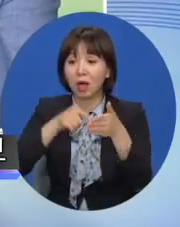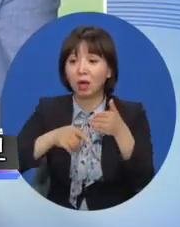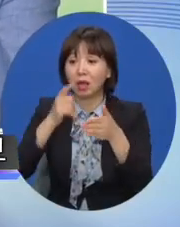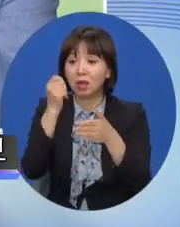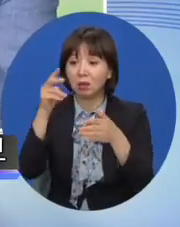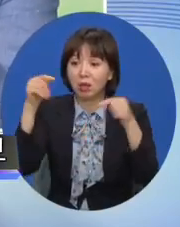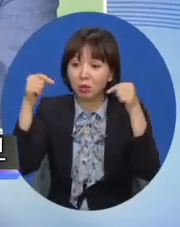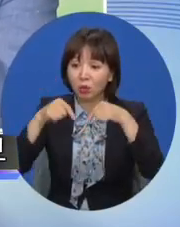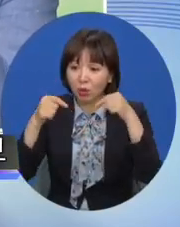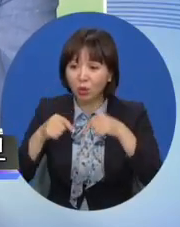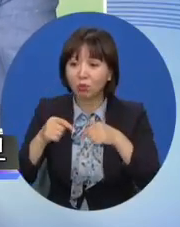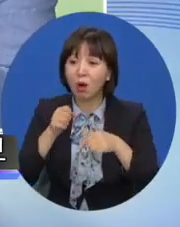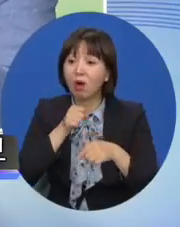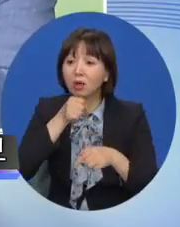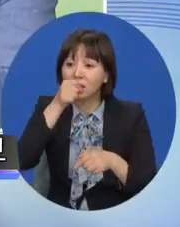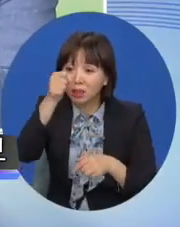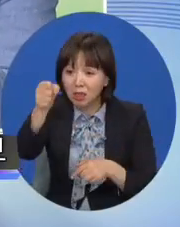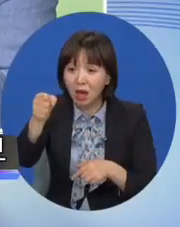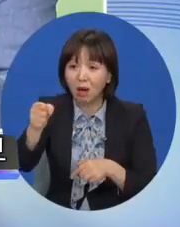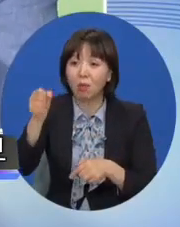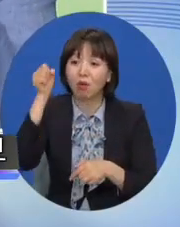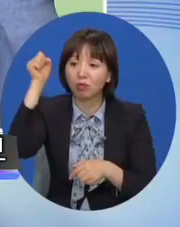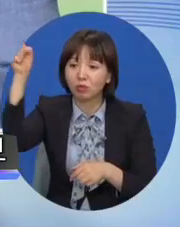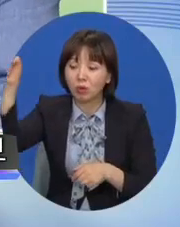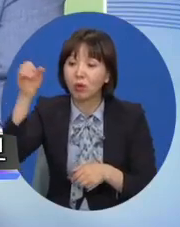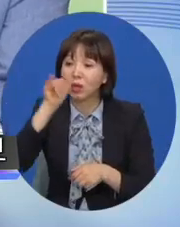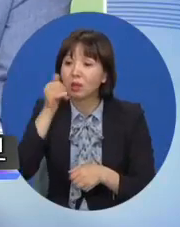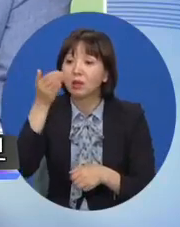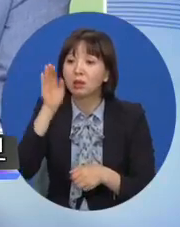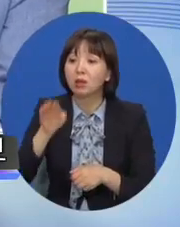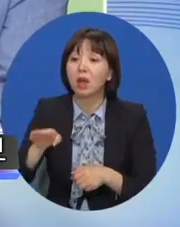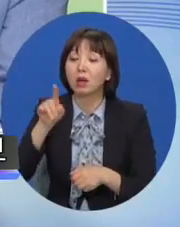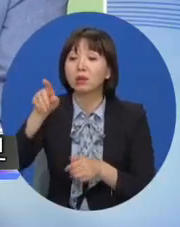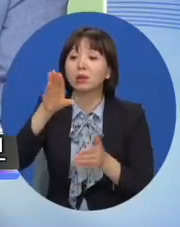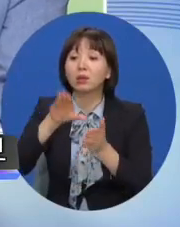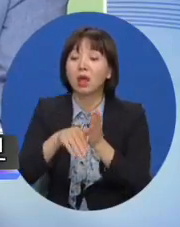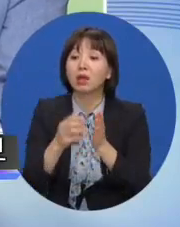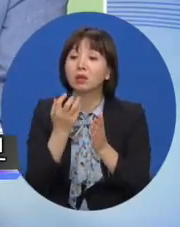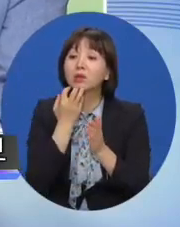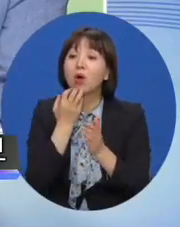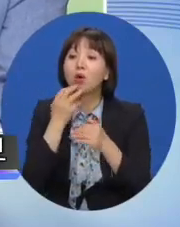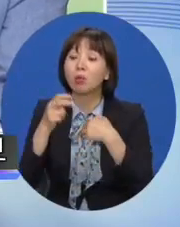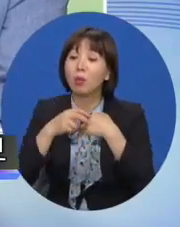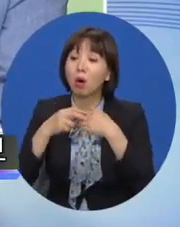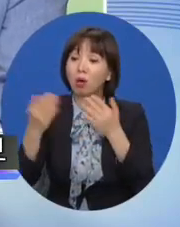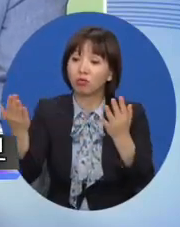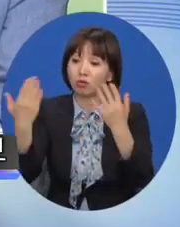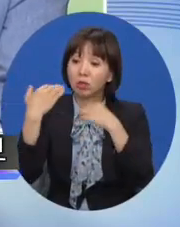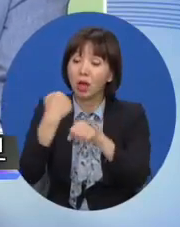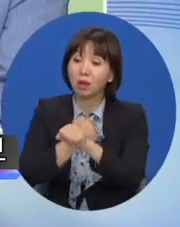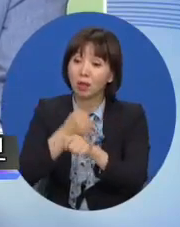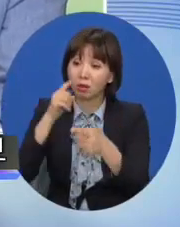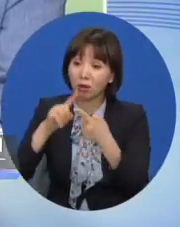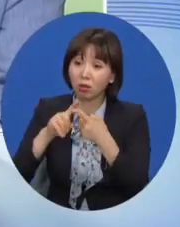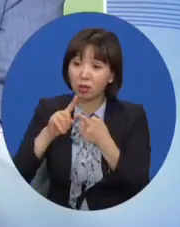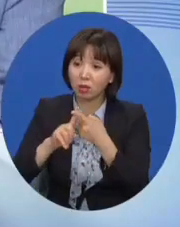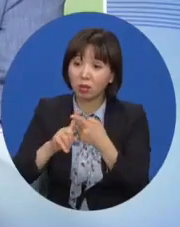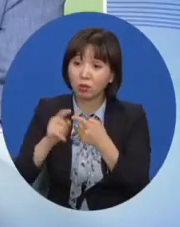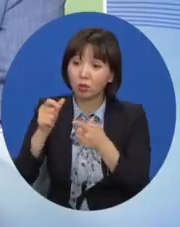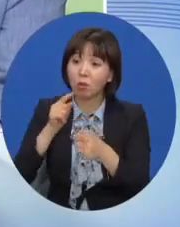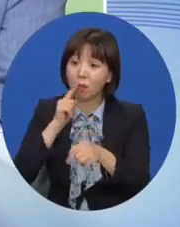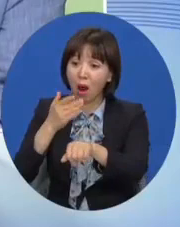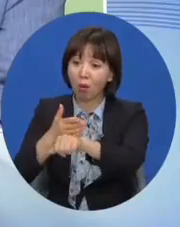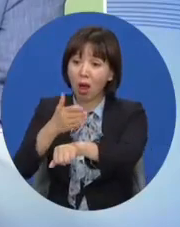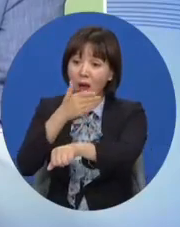했었고 기자회견도 했었고 유세도 했었는데 그때의 서울대 분원을 유치하겠다라고 한 것은 다 약간은 과장